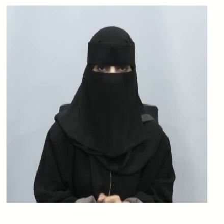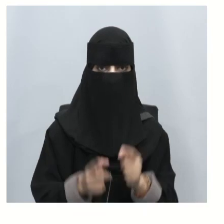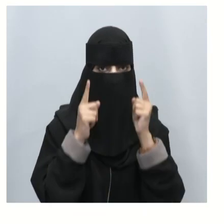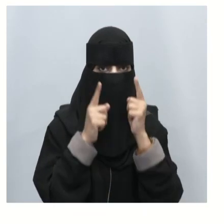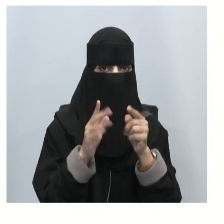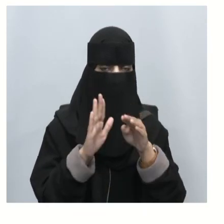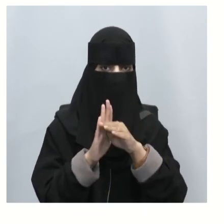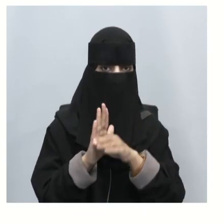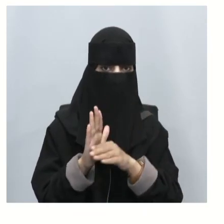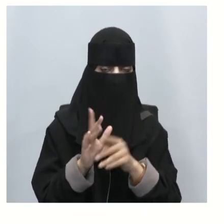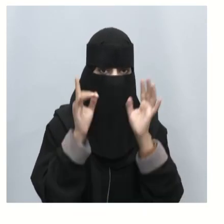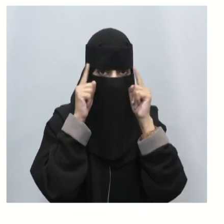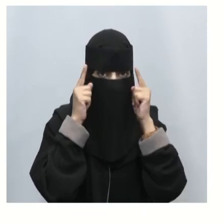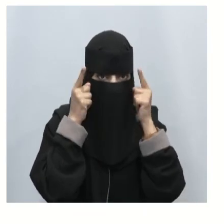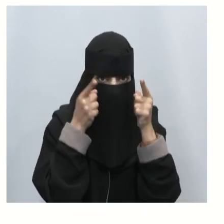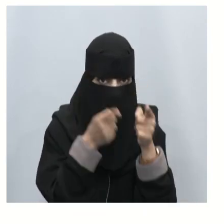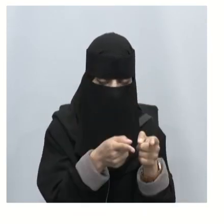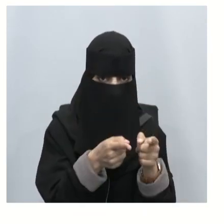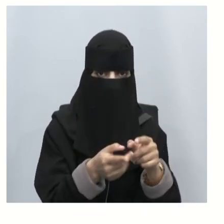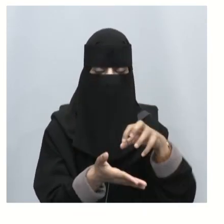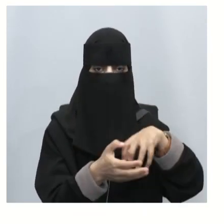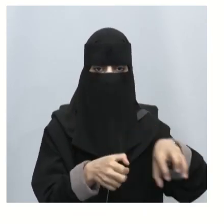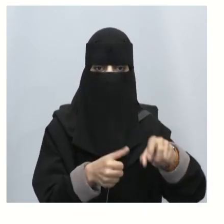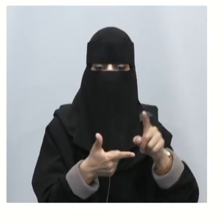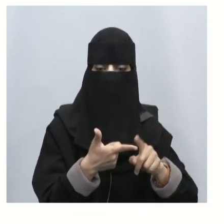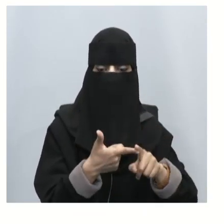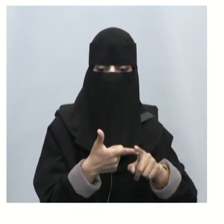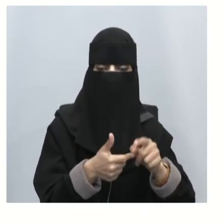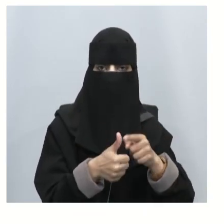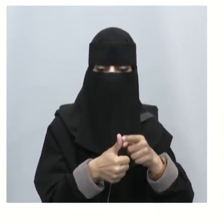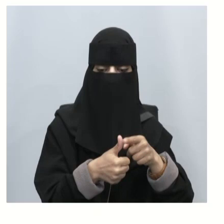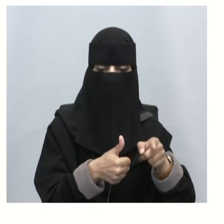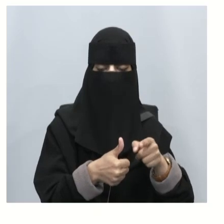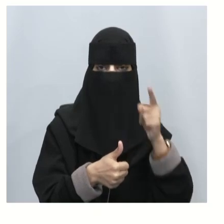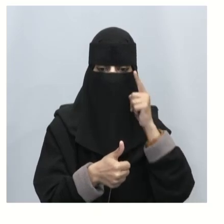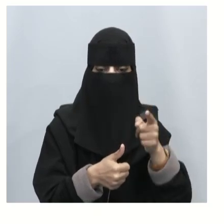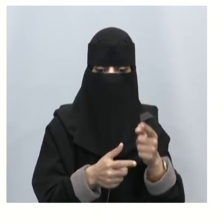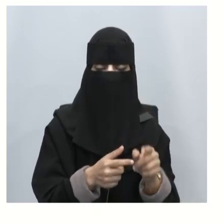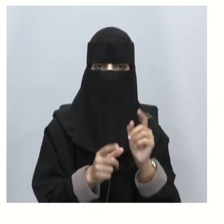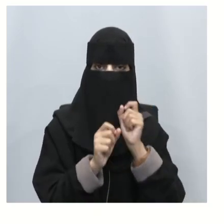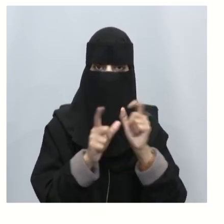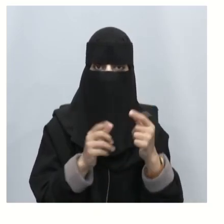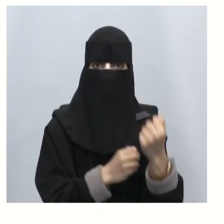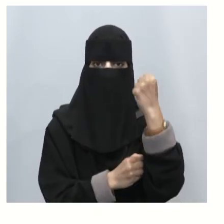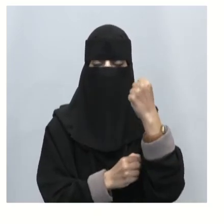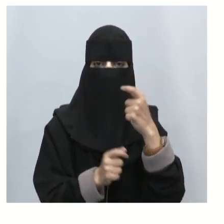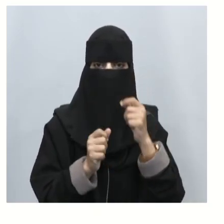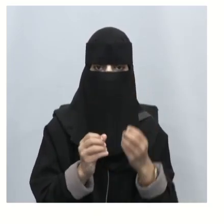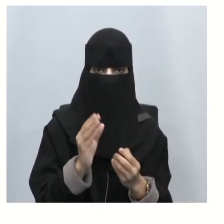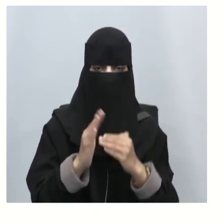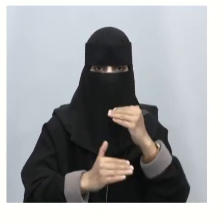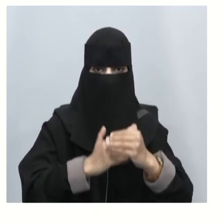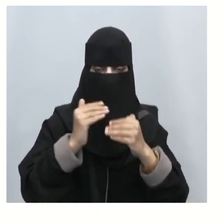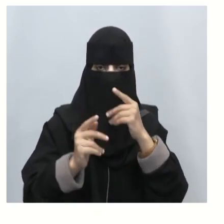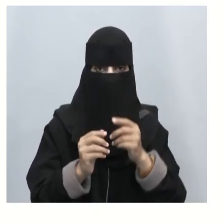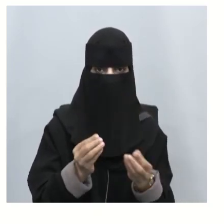ما هي البيئه السمه البارزه في هذا العصر العباسي الاول اتسم هذا العصر العباسي الاول بالقوه والازدهار